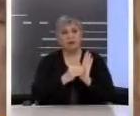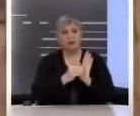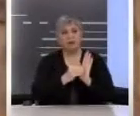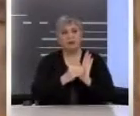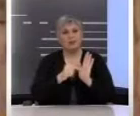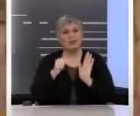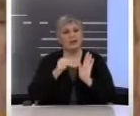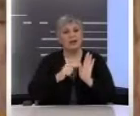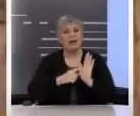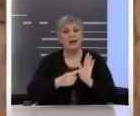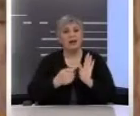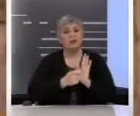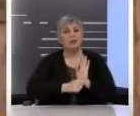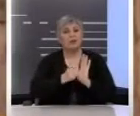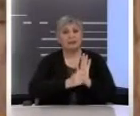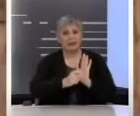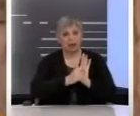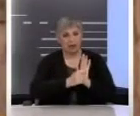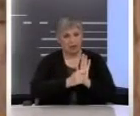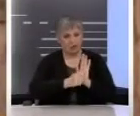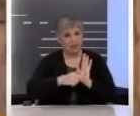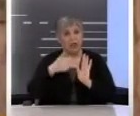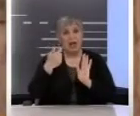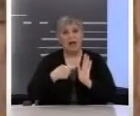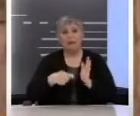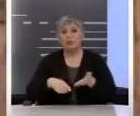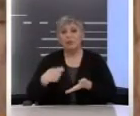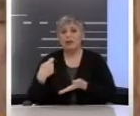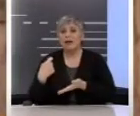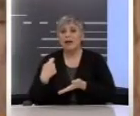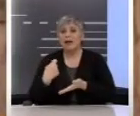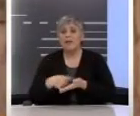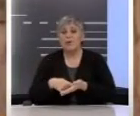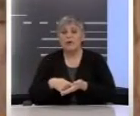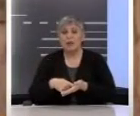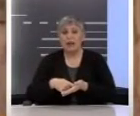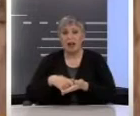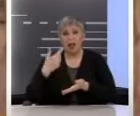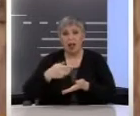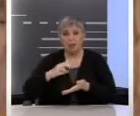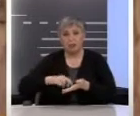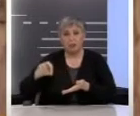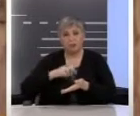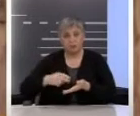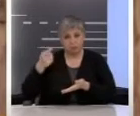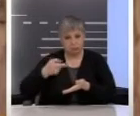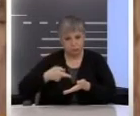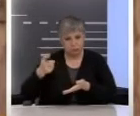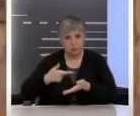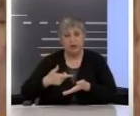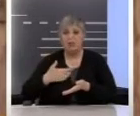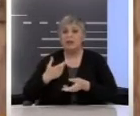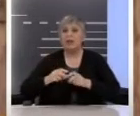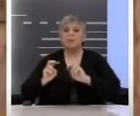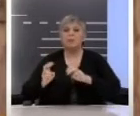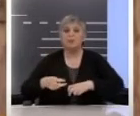συγκεκριμένο, στη συγκεκριμένη ενίσχυση ως αφορολόγητη, ακατάσχετη και ασυμψήφιστη στα χέρια